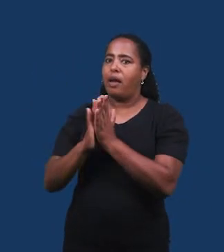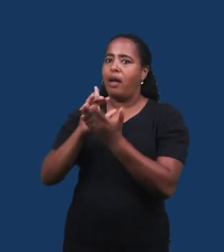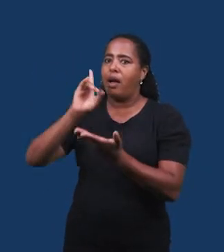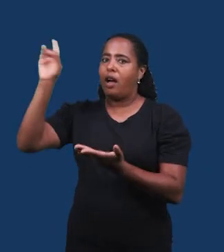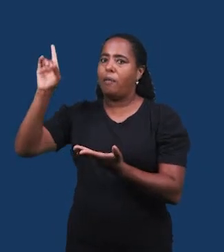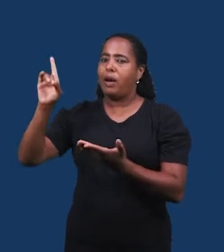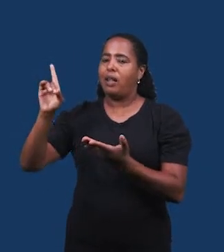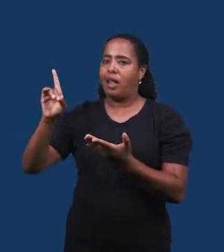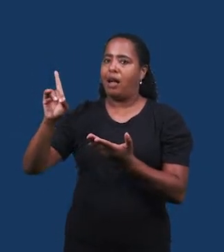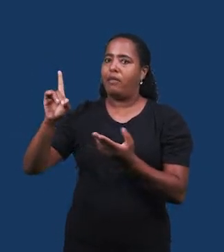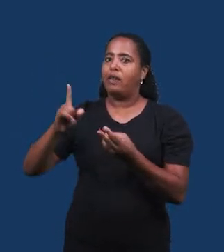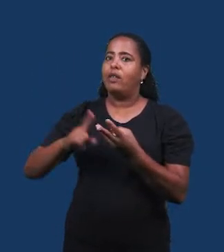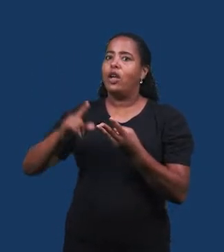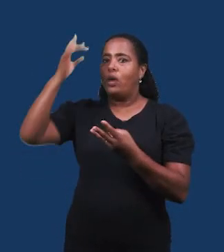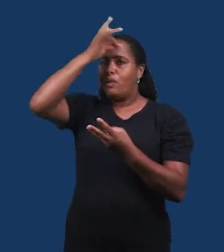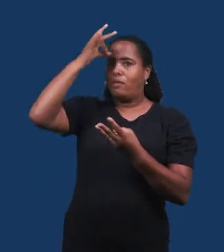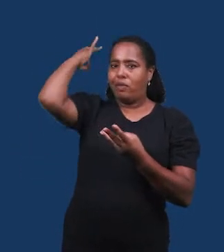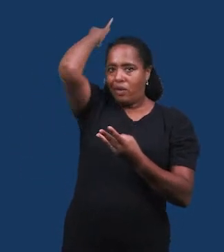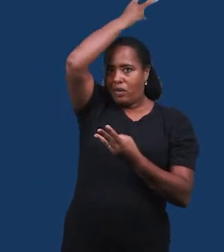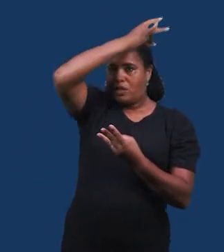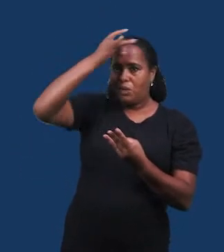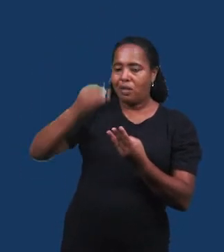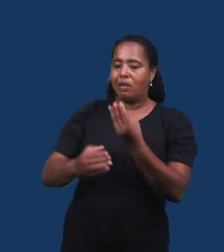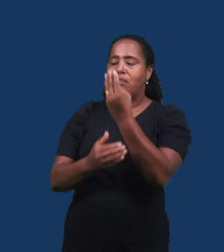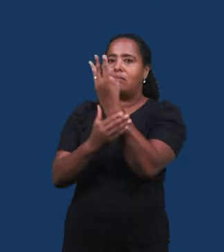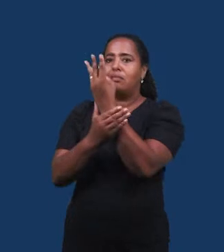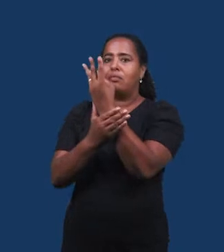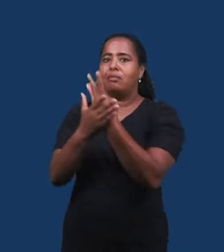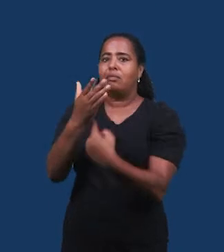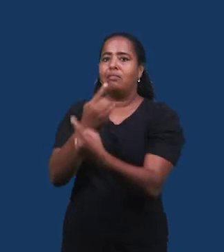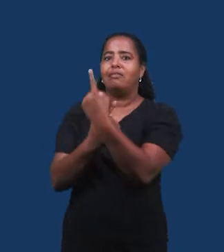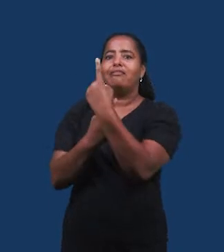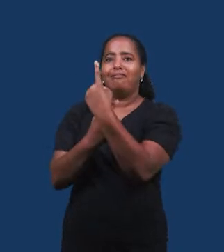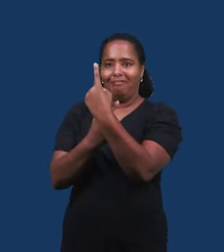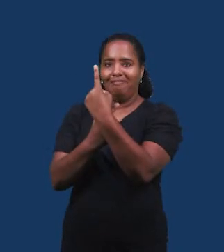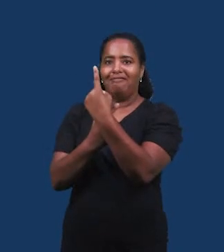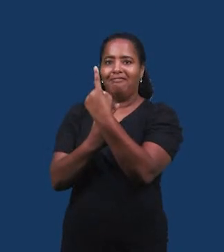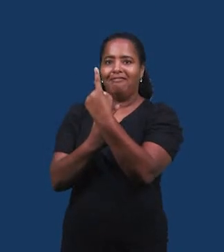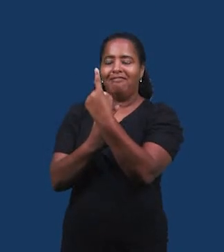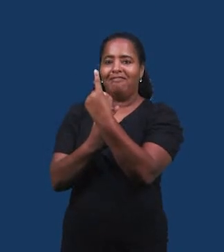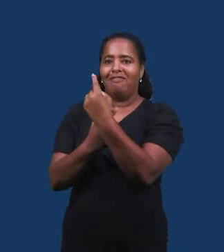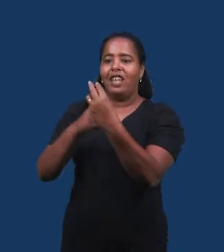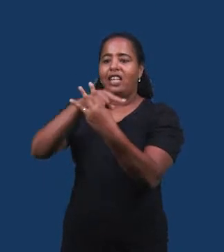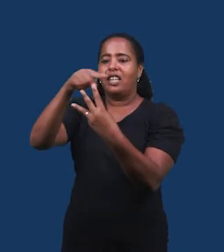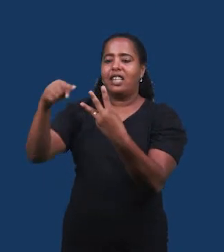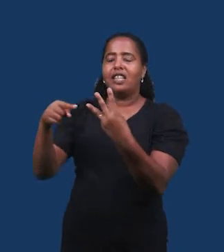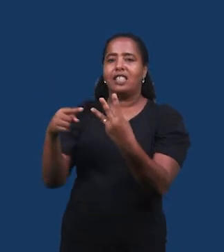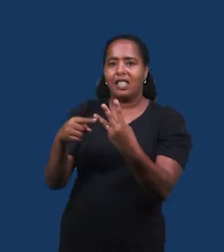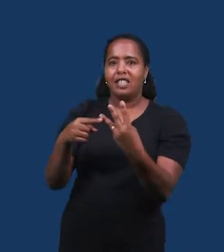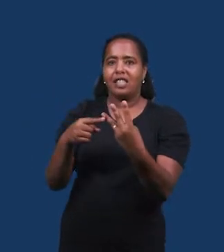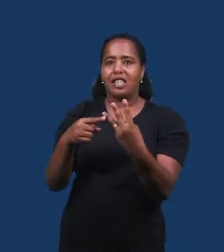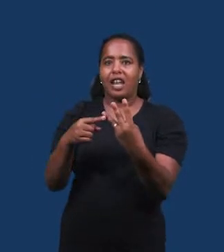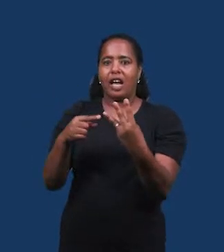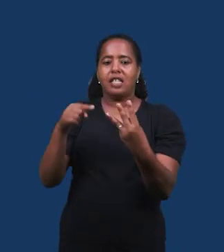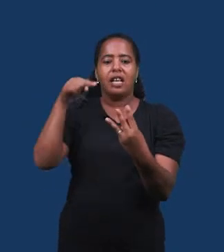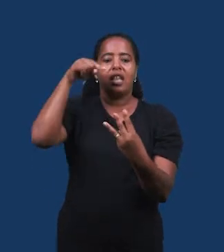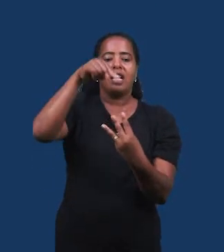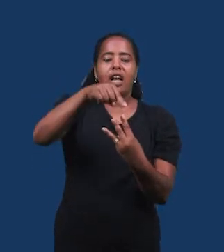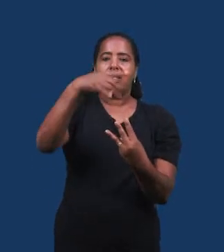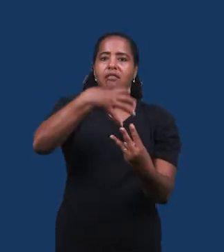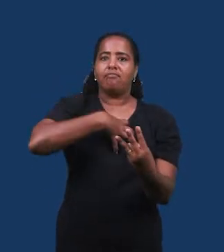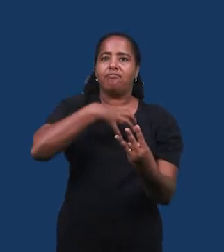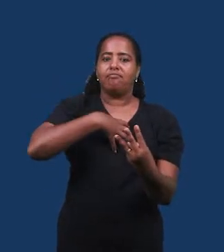parce que l'Esprit est la vérité. Le Père, la parole, le Saint-Esprit.